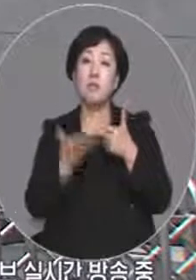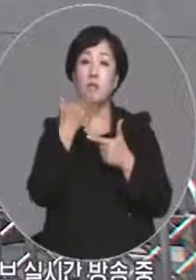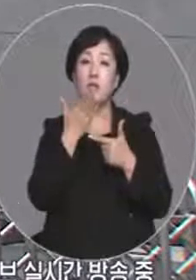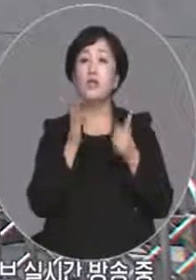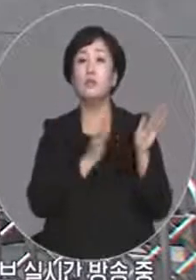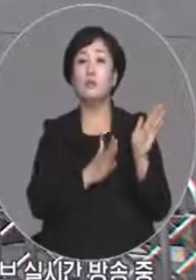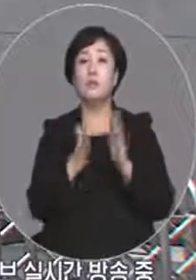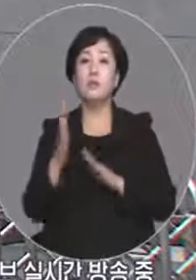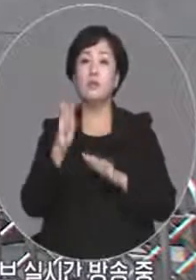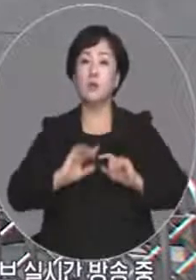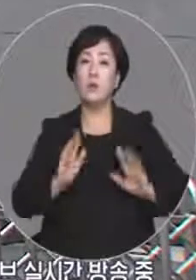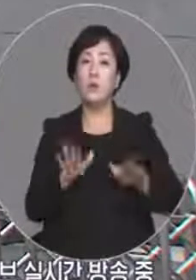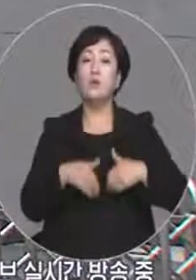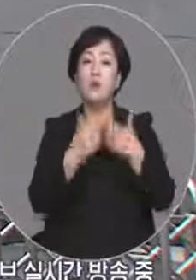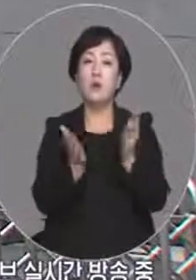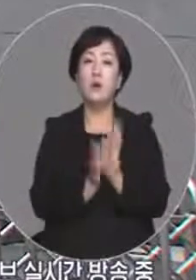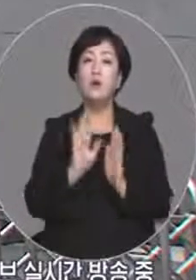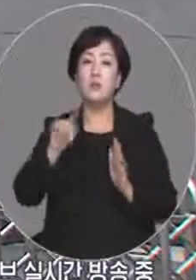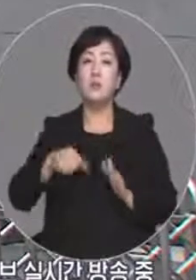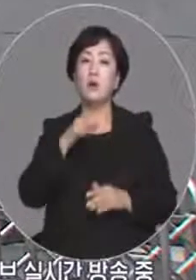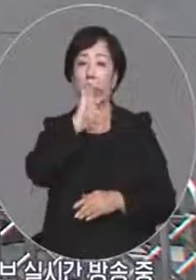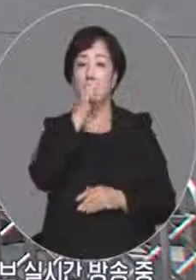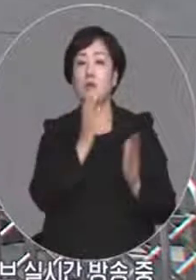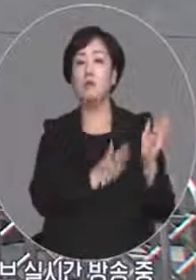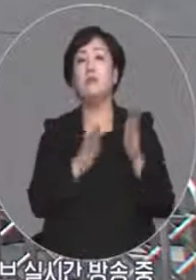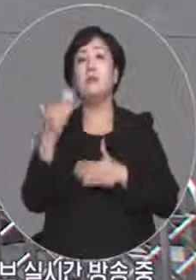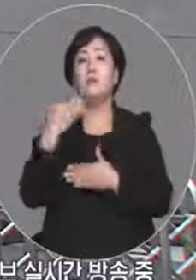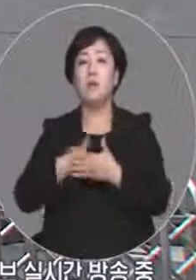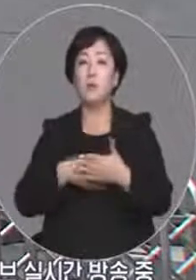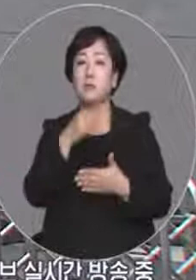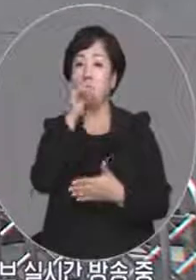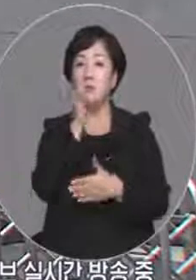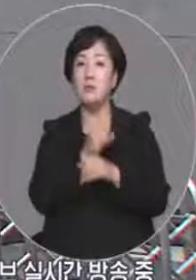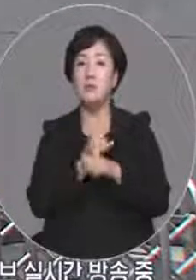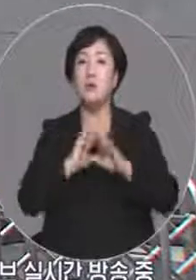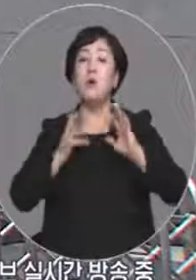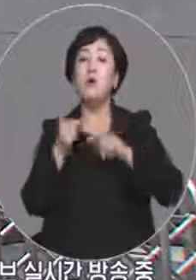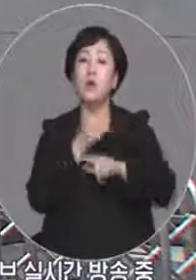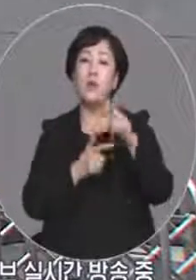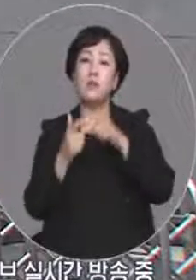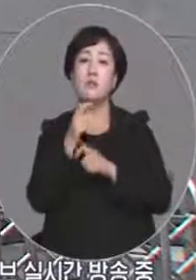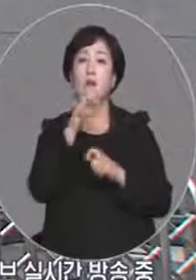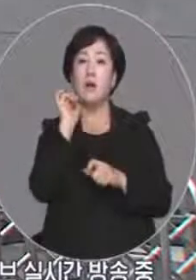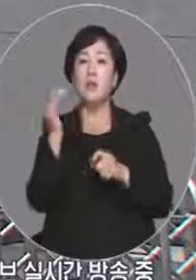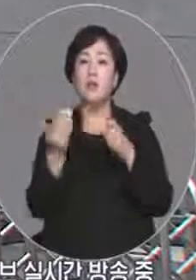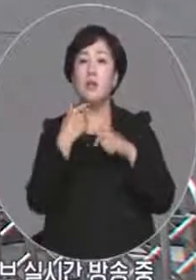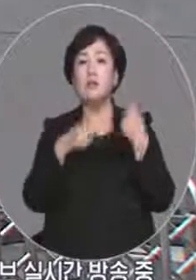예정인 동남권 메가시티 관련 후속 예산이 반영되지 않아 국회 증액 과정에서